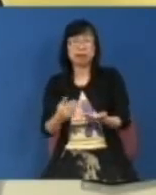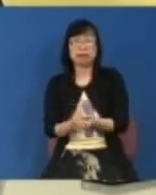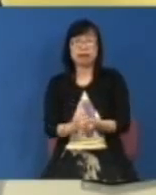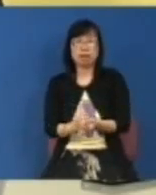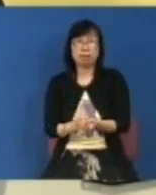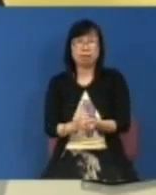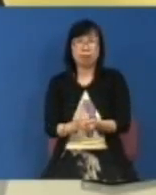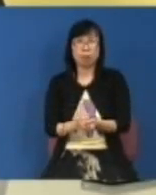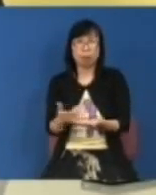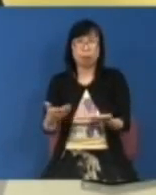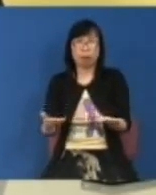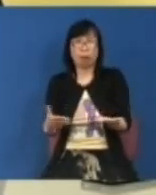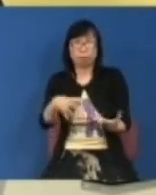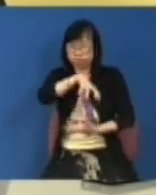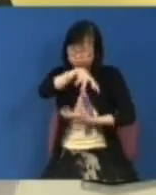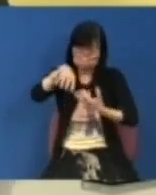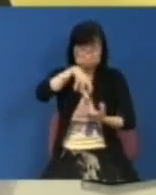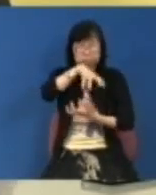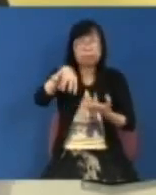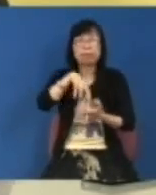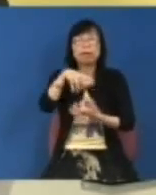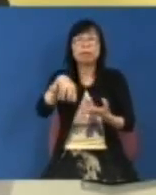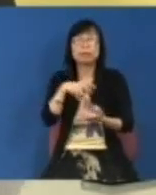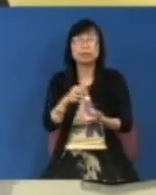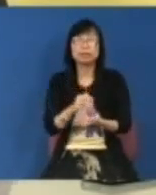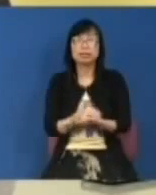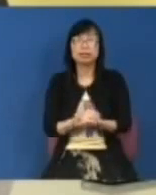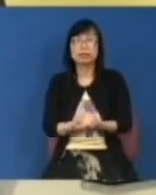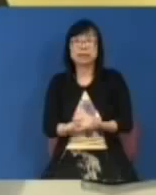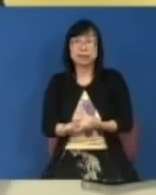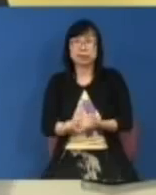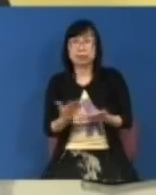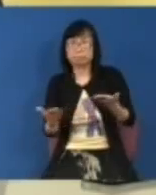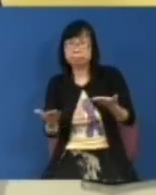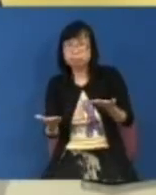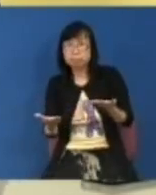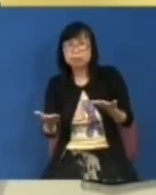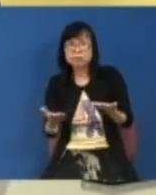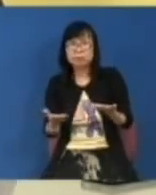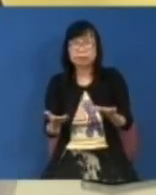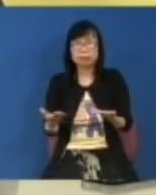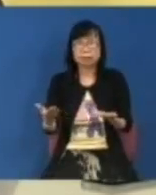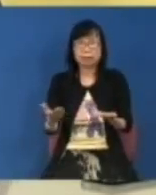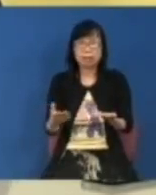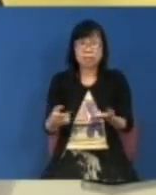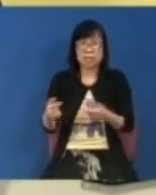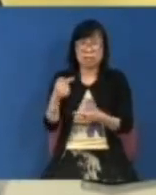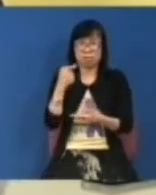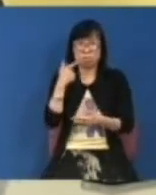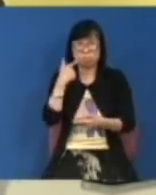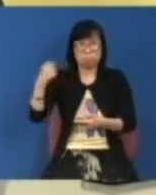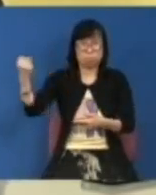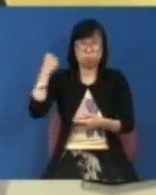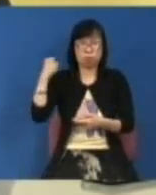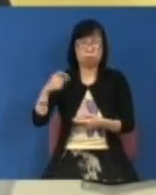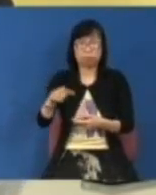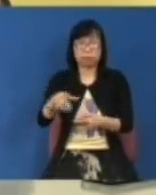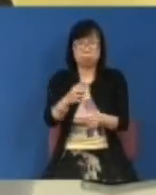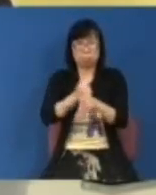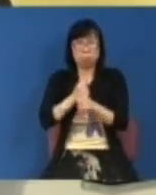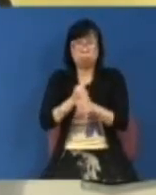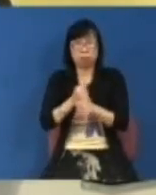混，即係好混淆啊，好 chaotic， 即係到底點樣定咧？因為你如果你一直強調和平公被捕嘅時候，你唔